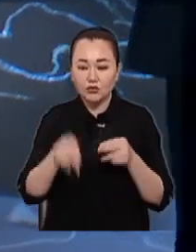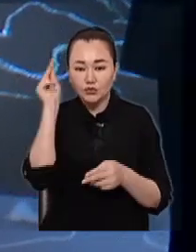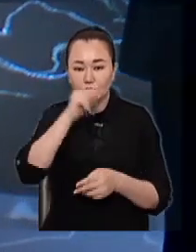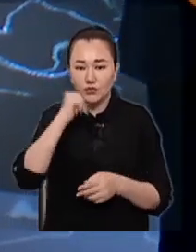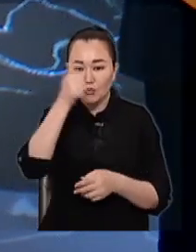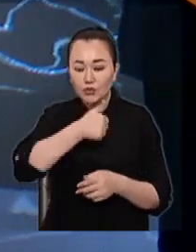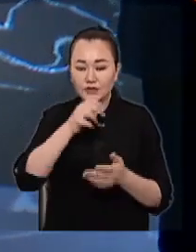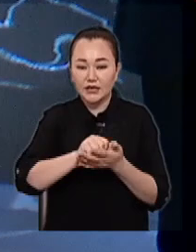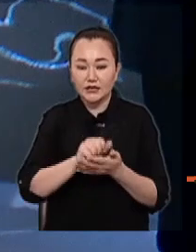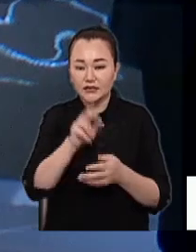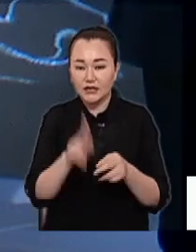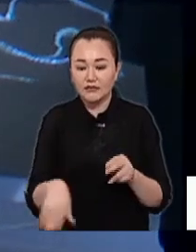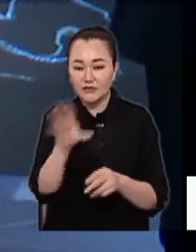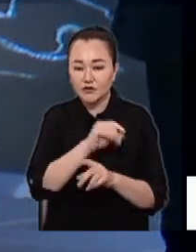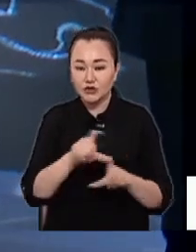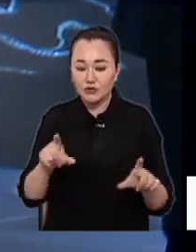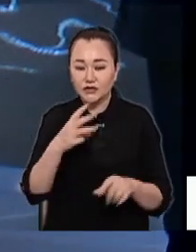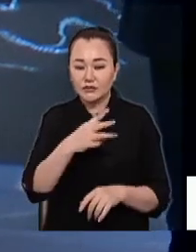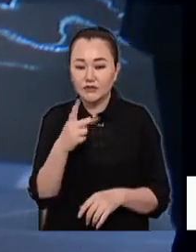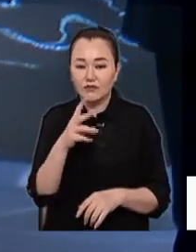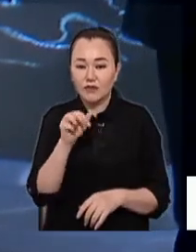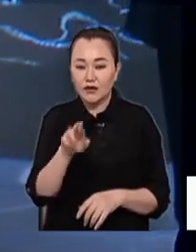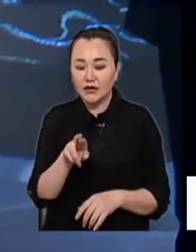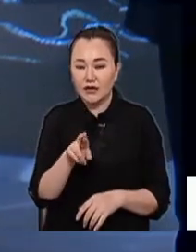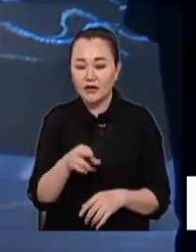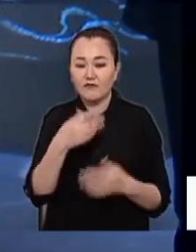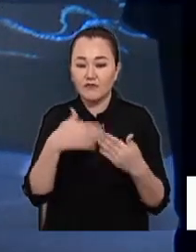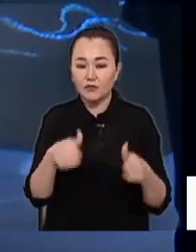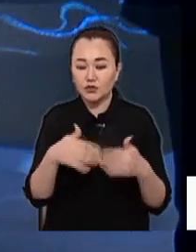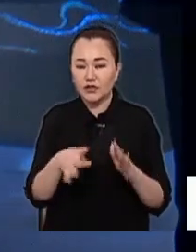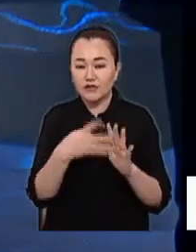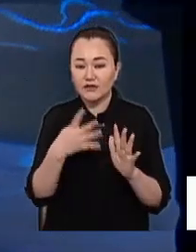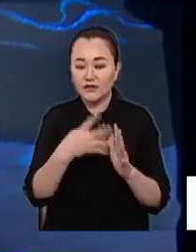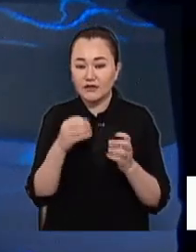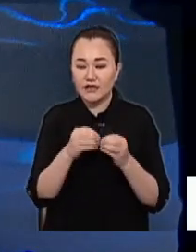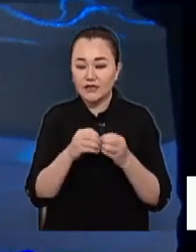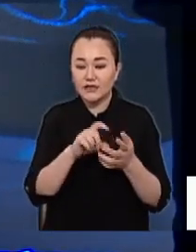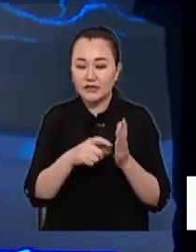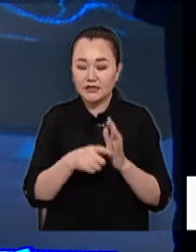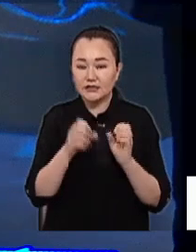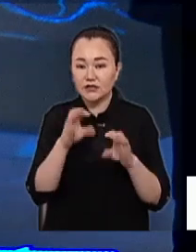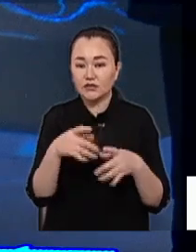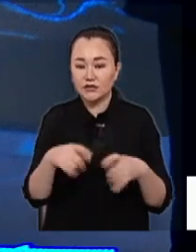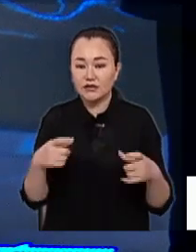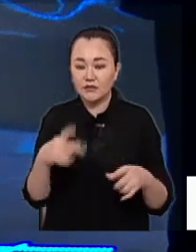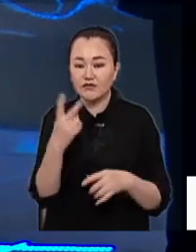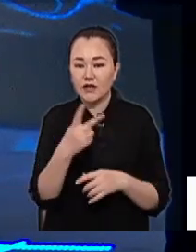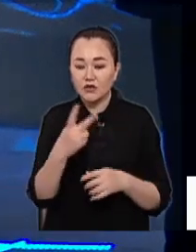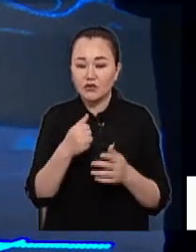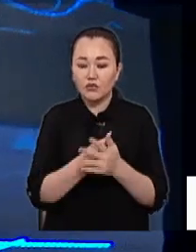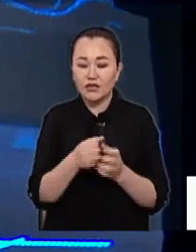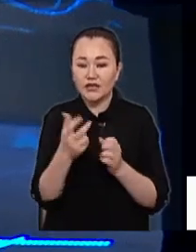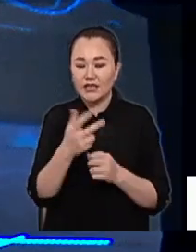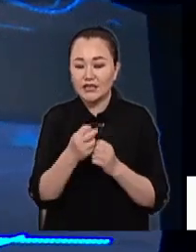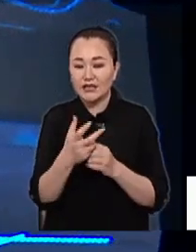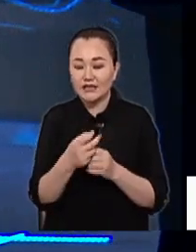года, а занятия завершатся во всех школах 31 мая. Выпускники 9-10 классов сдадут экзамены со 2 по